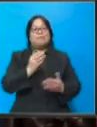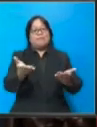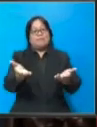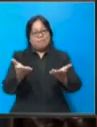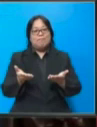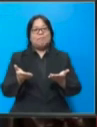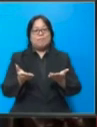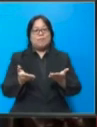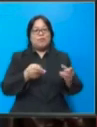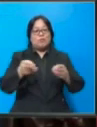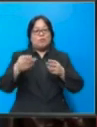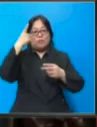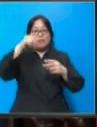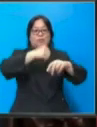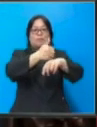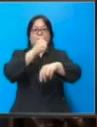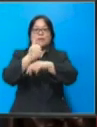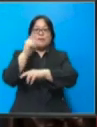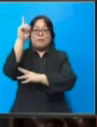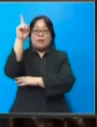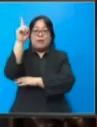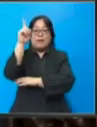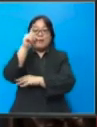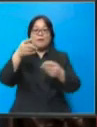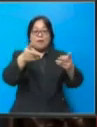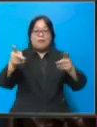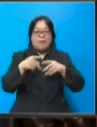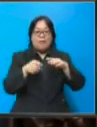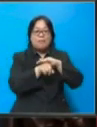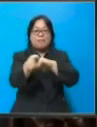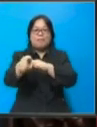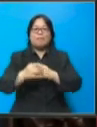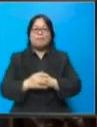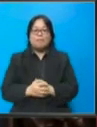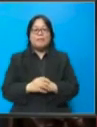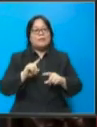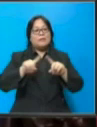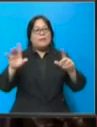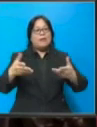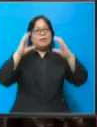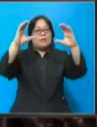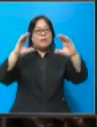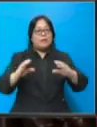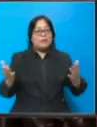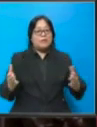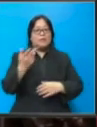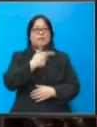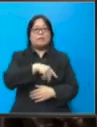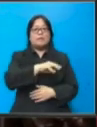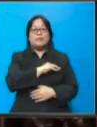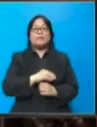alulukan usaha untuk adakan menara di kawasan-kawasan terpencil. Cuma dari segi pendekatan, sama ada